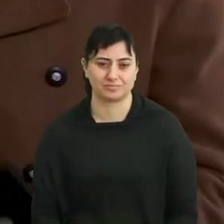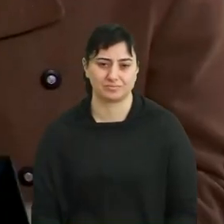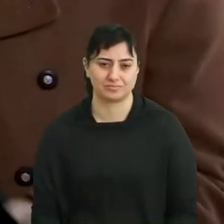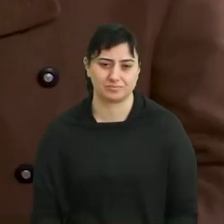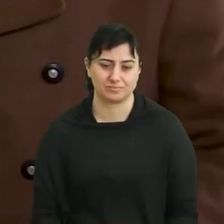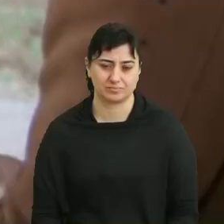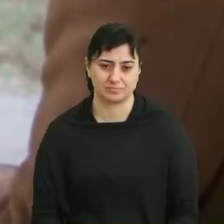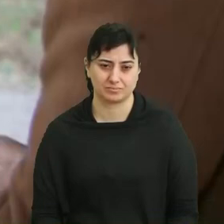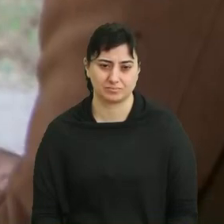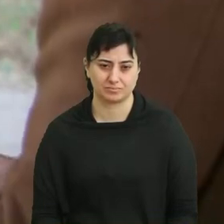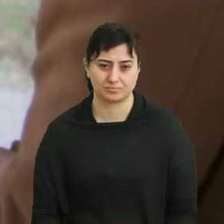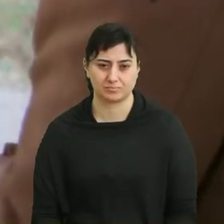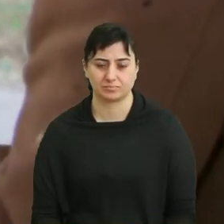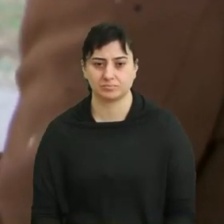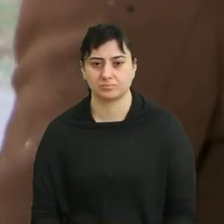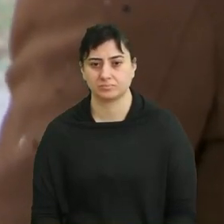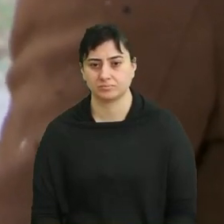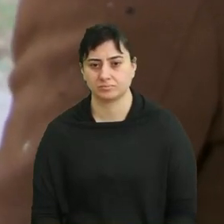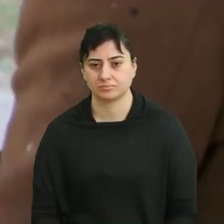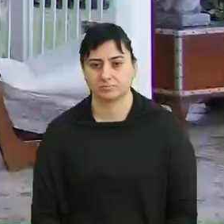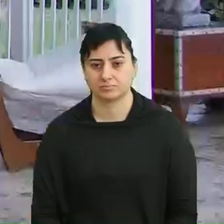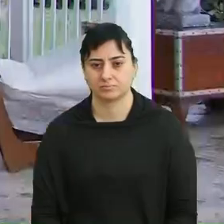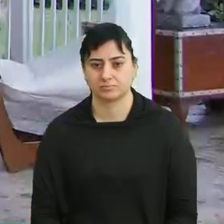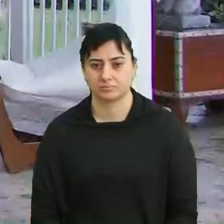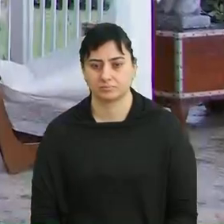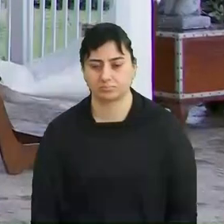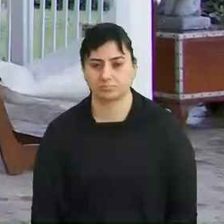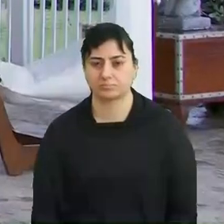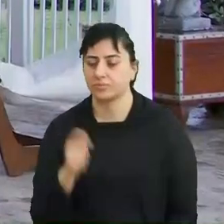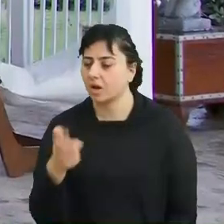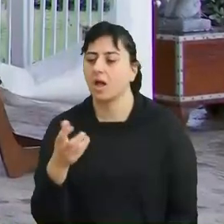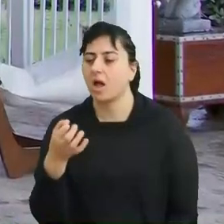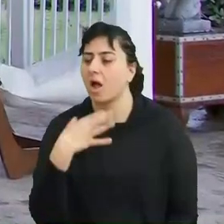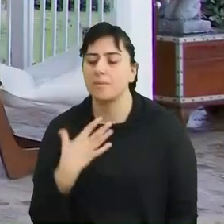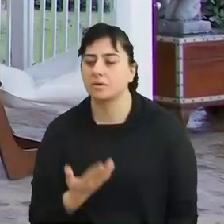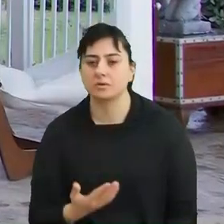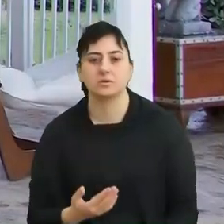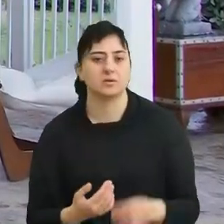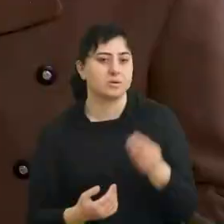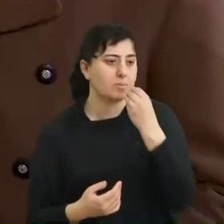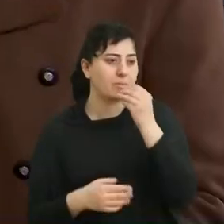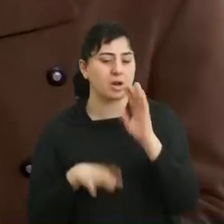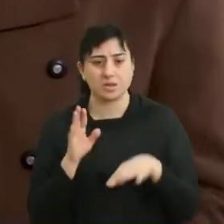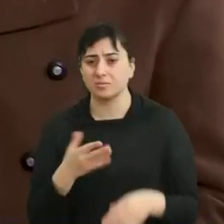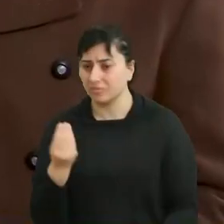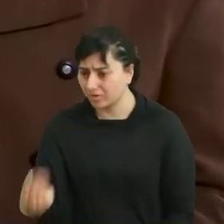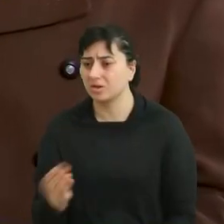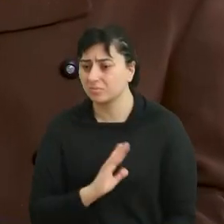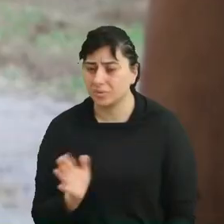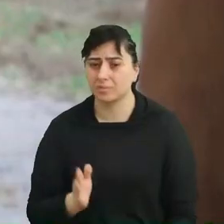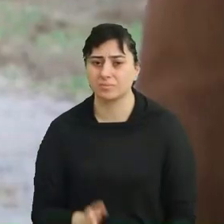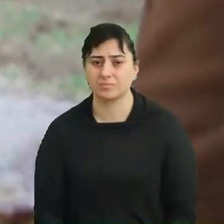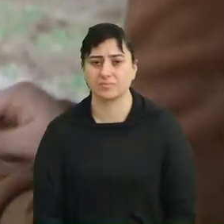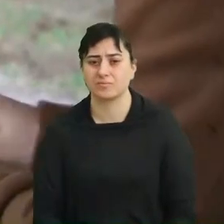cüzdanını çıkardı. Şükrücüğüm. 200 lira. Al bakalım. Neymiş haber? Mama reklamı. Verdik ya işte mamanı